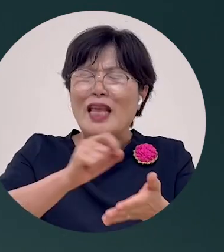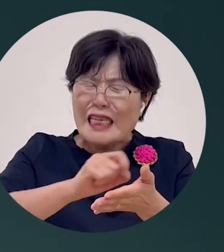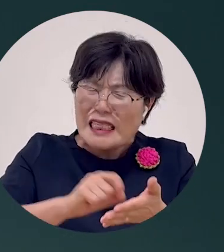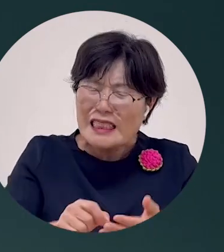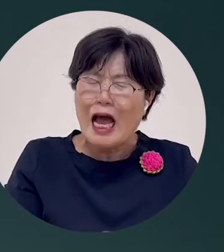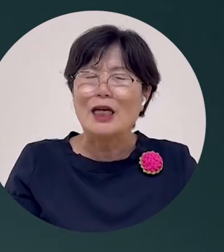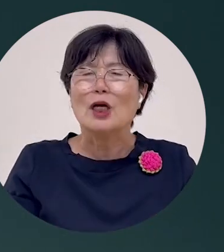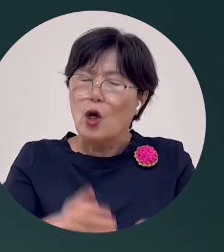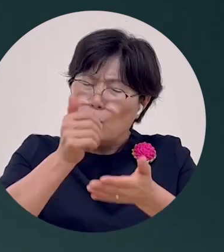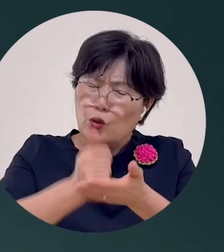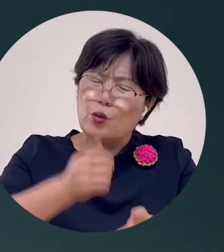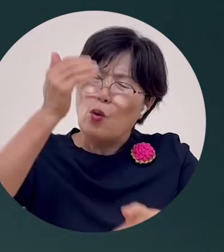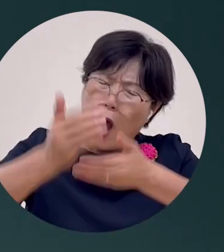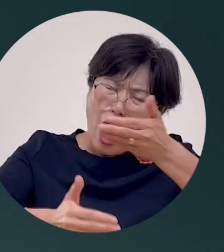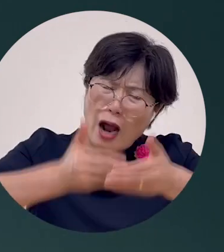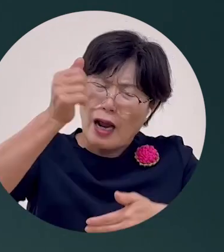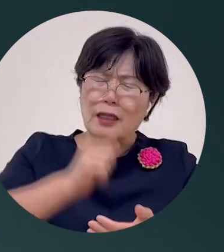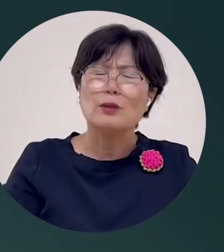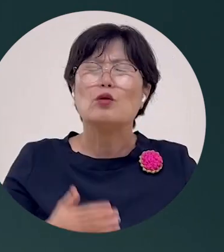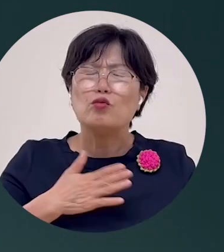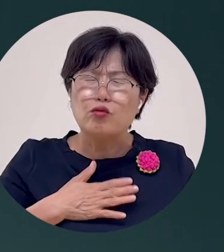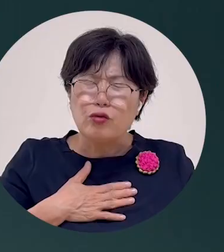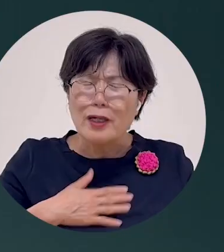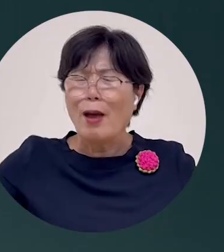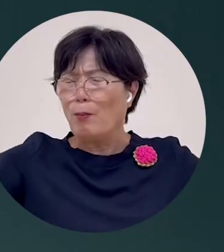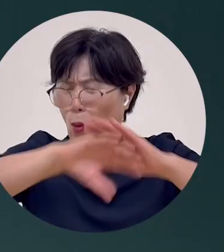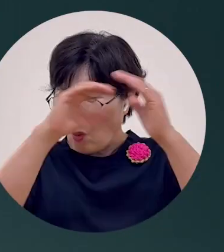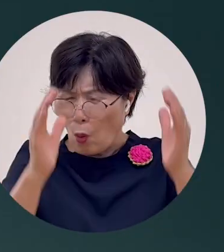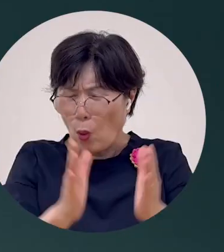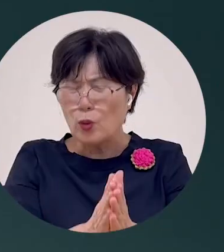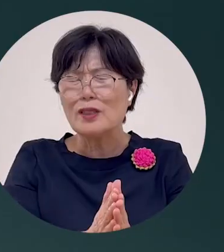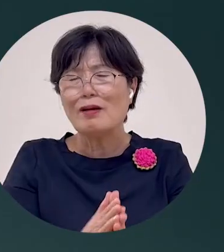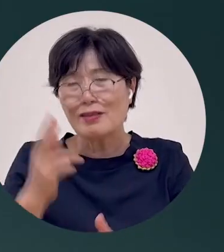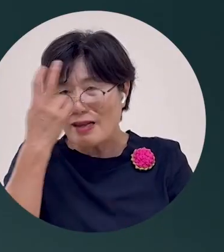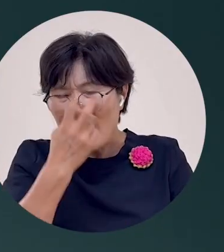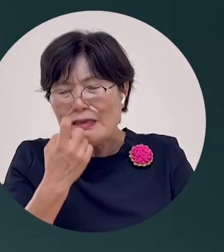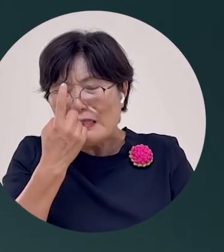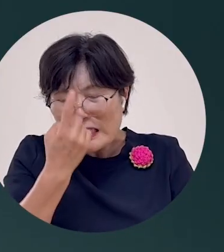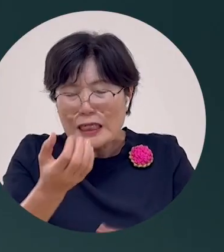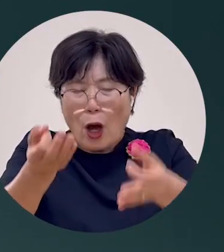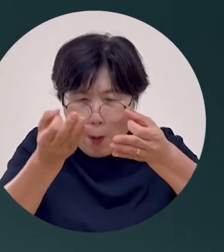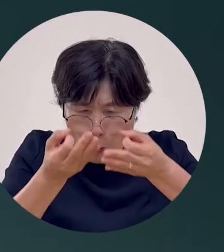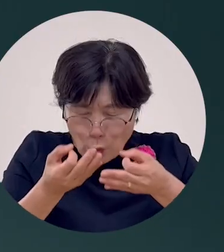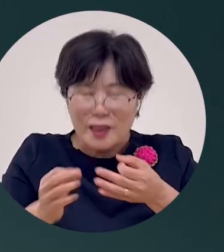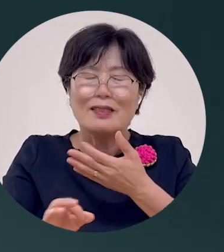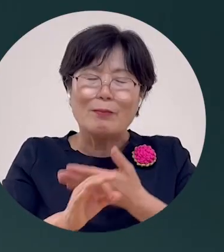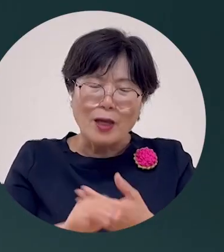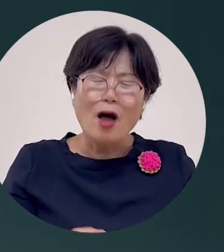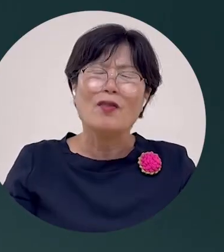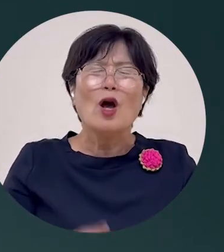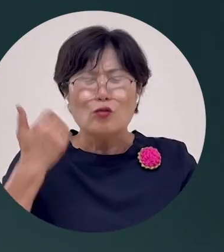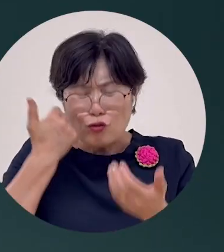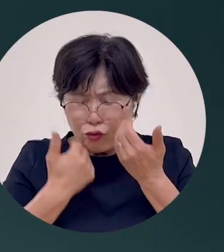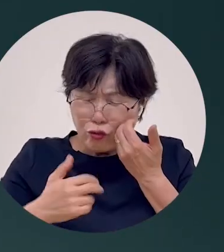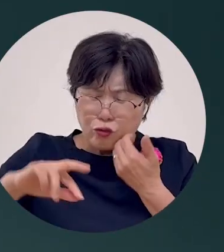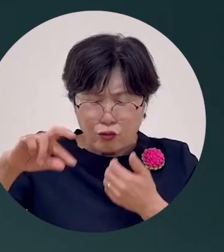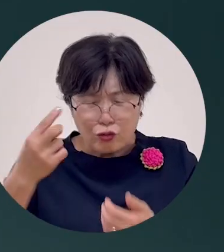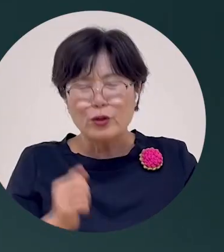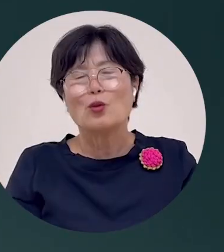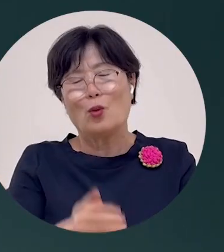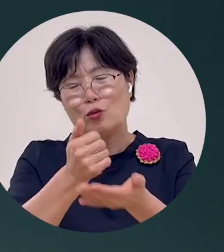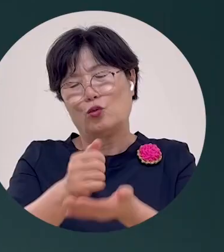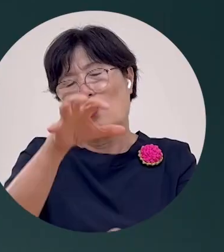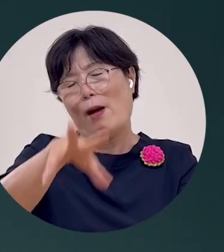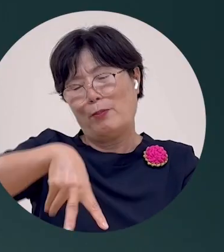하나님이 우리의 제약을 지켜보시면 아무도 그 제약으로 인하여 주 앞에 설 수 있는 자가 없다라고